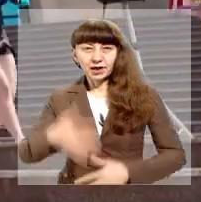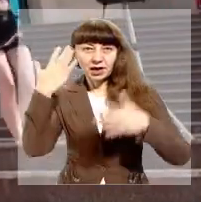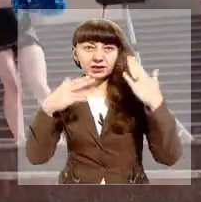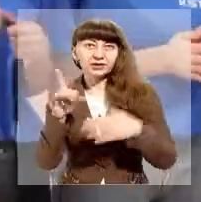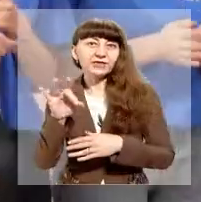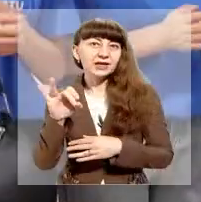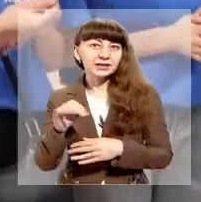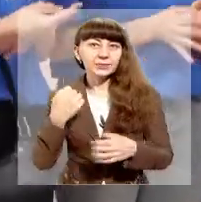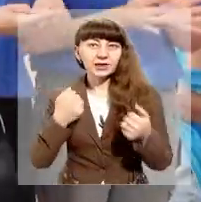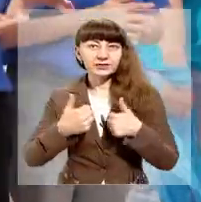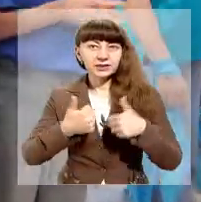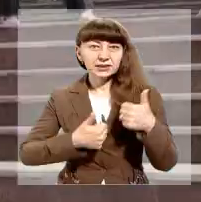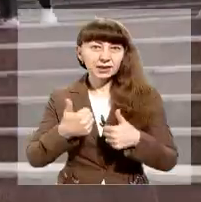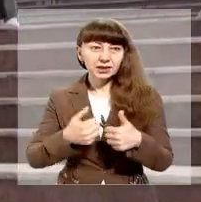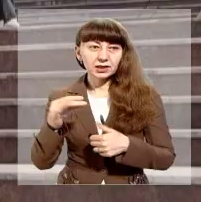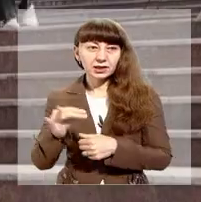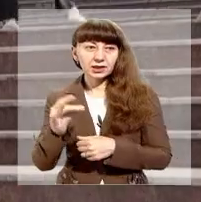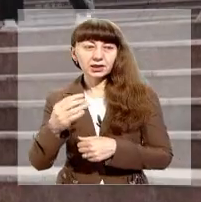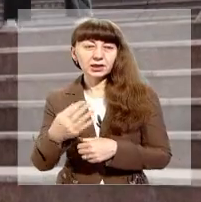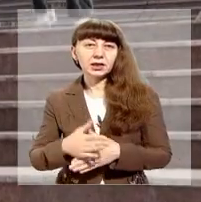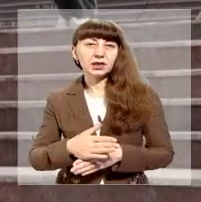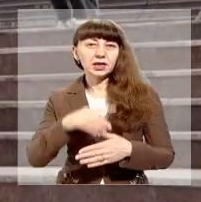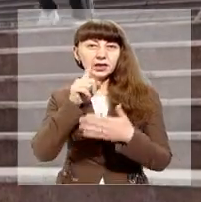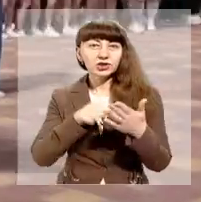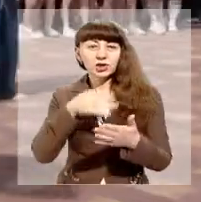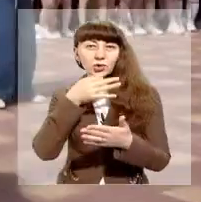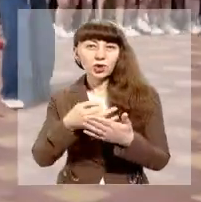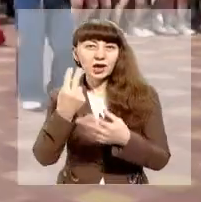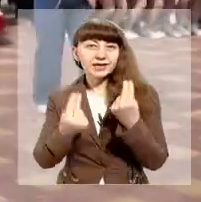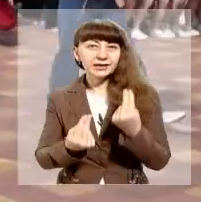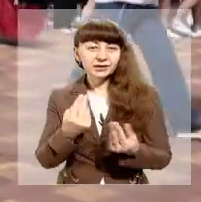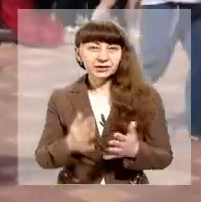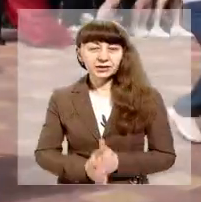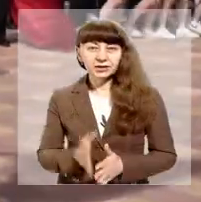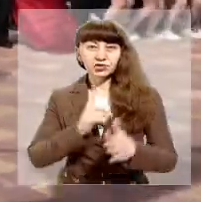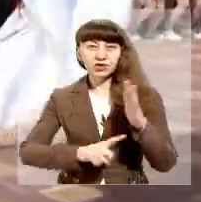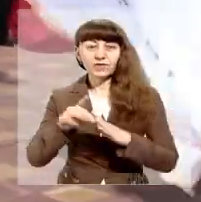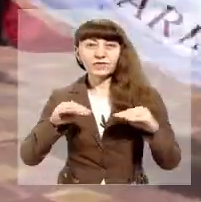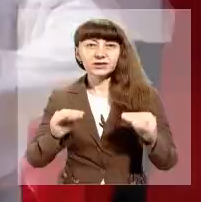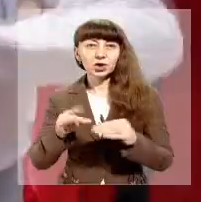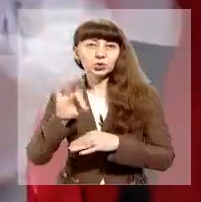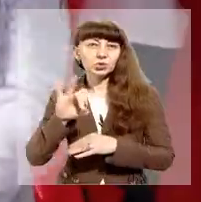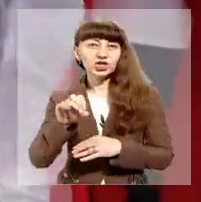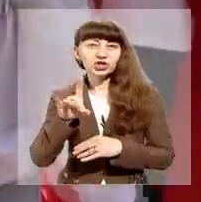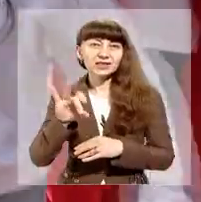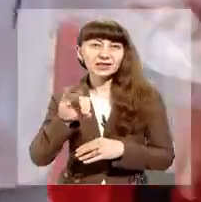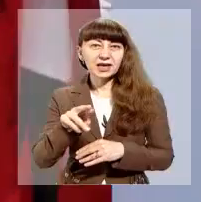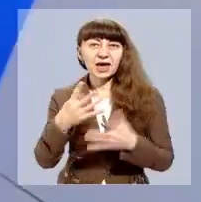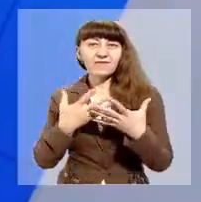Развлекательный квест, спортивные соревнования и интеллектуальные игры. В Кустанае стартовал фестиваль «Студенческая